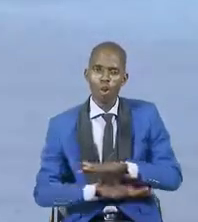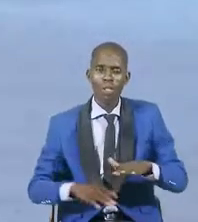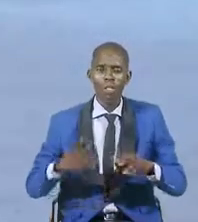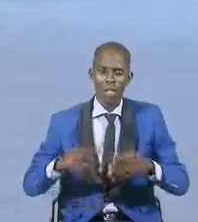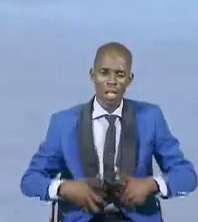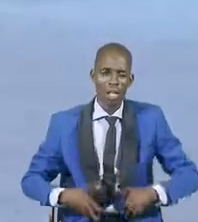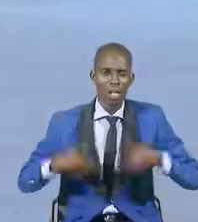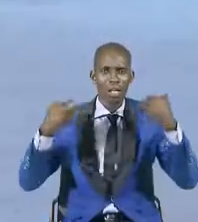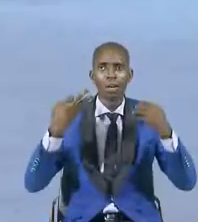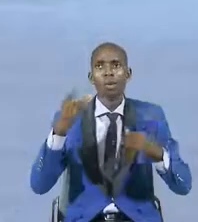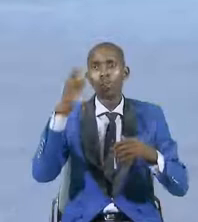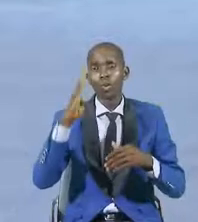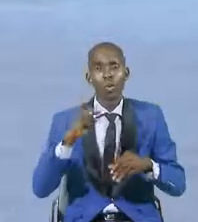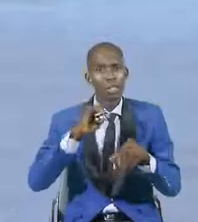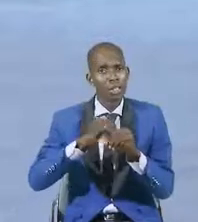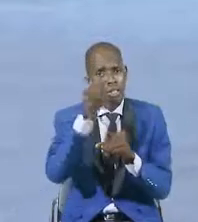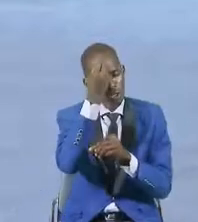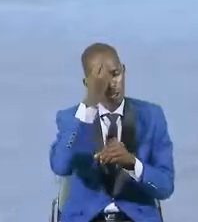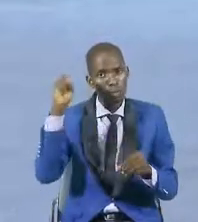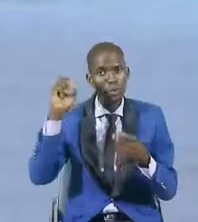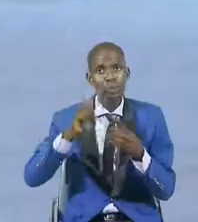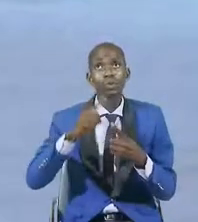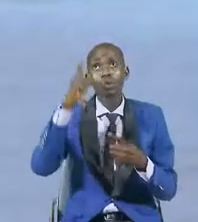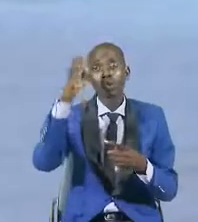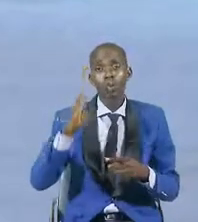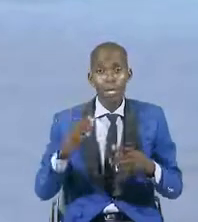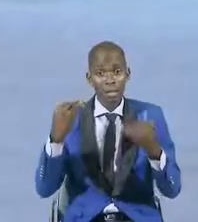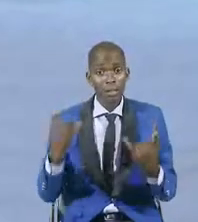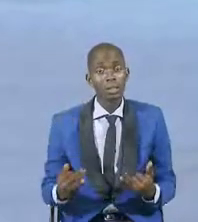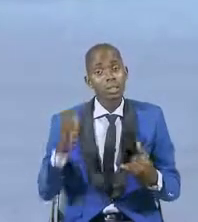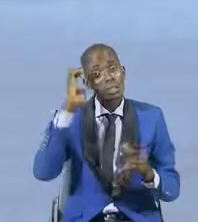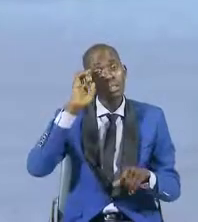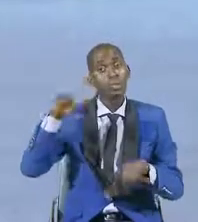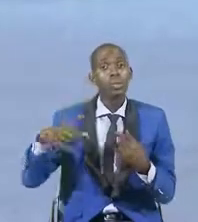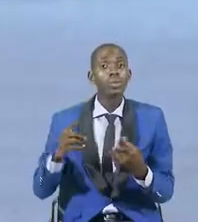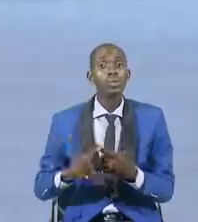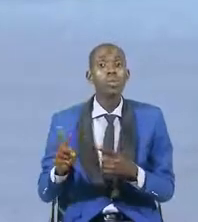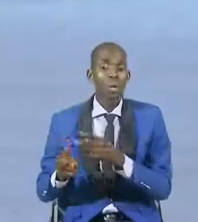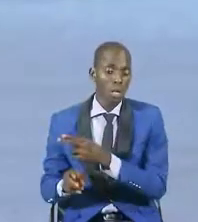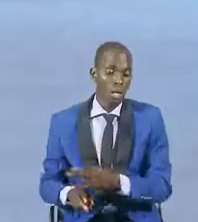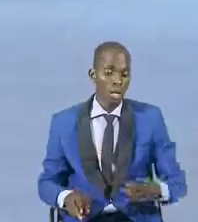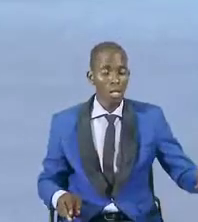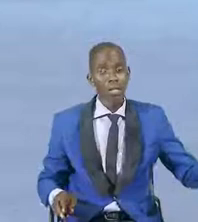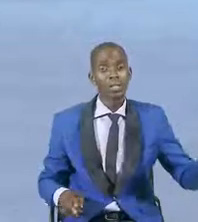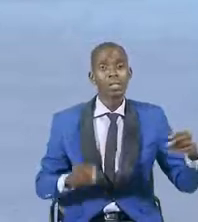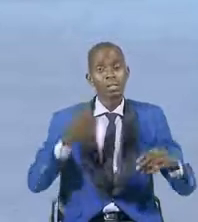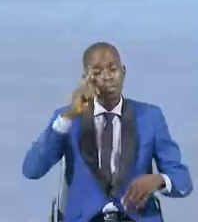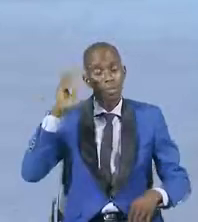était mort sous la colère de Dieu, en désobéissance à Dieu. Il est maintenant à l'autre côté de